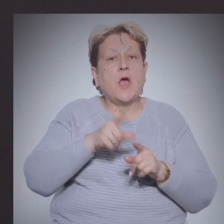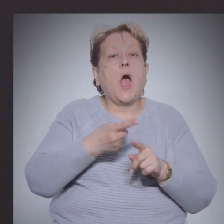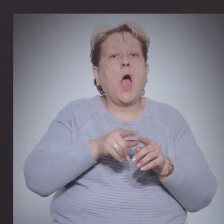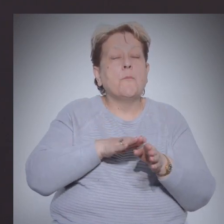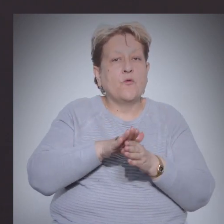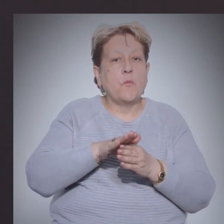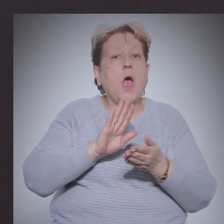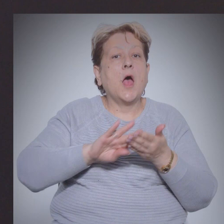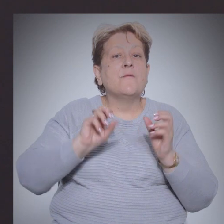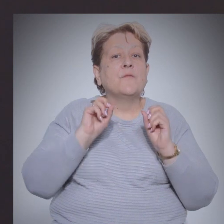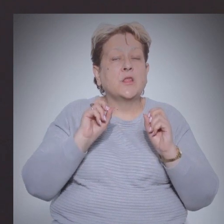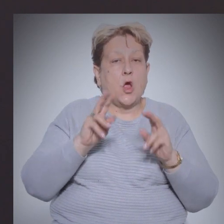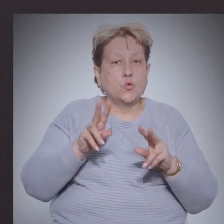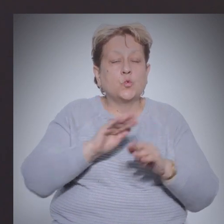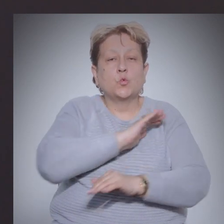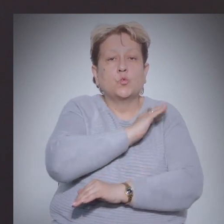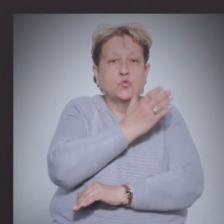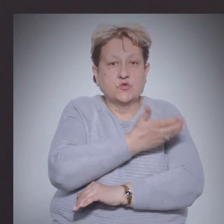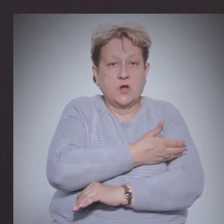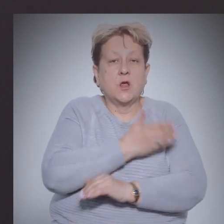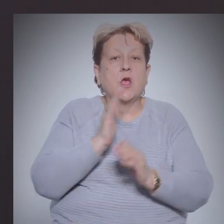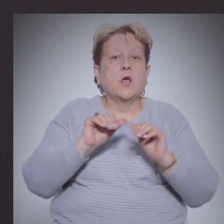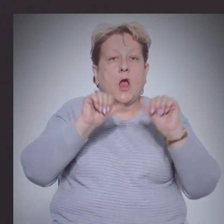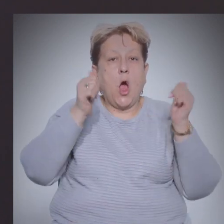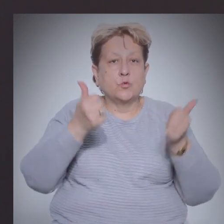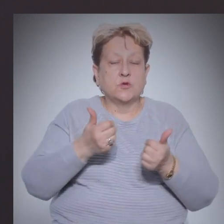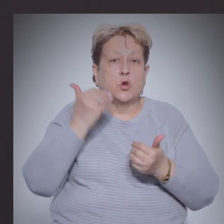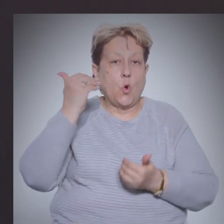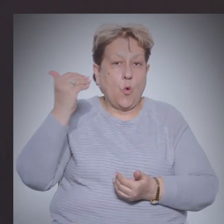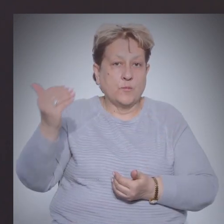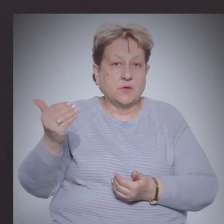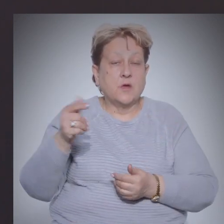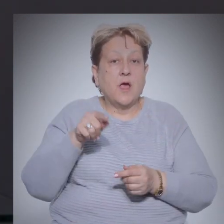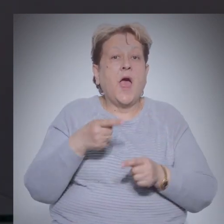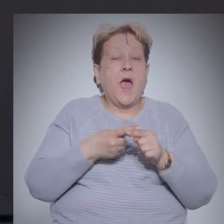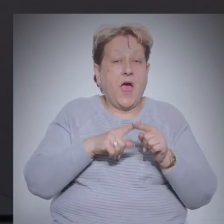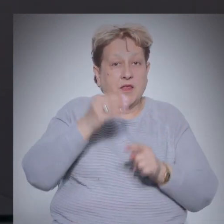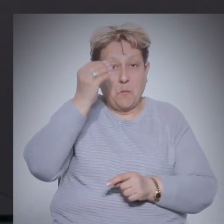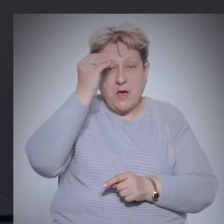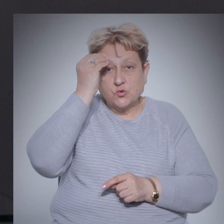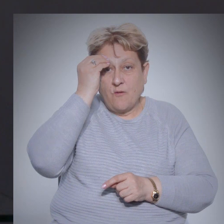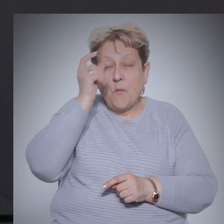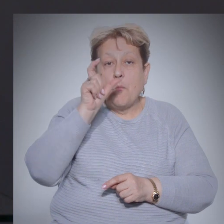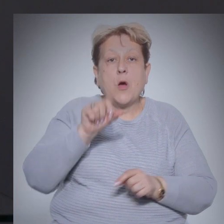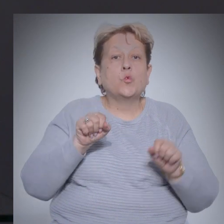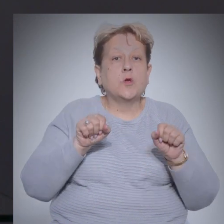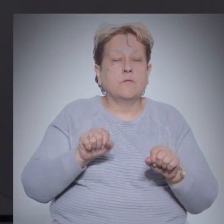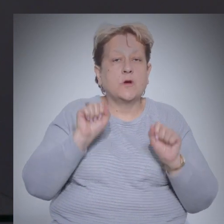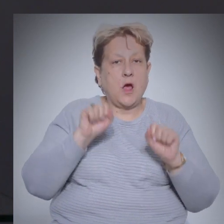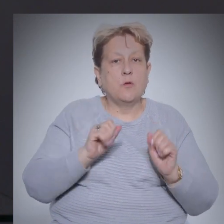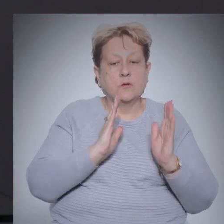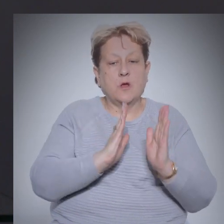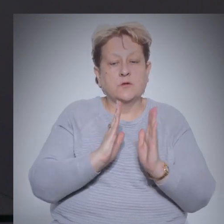և դա ապահովում է որինակ անվտանգության ուժերի անվտանգության կարուսների կողումից։ Այս իմաստով